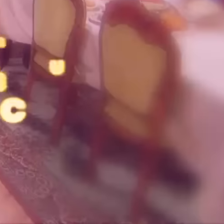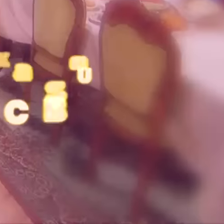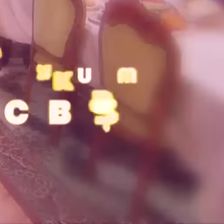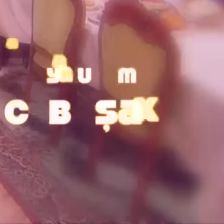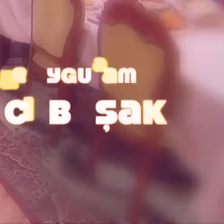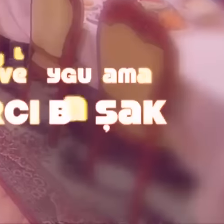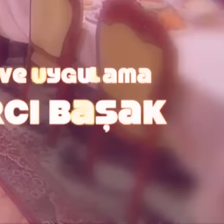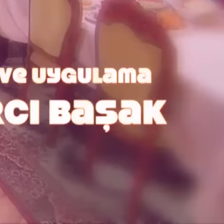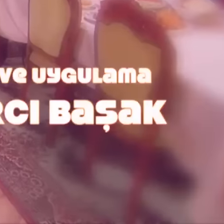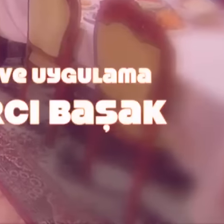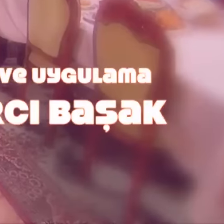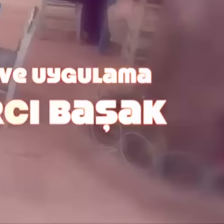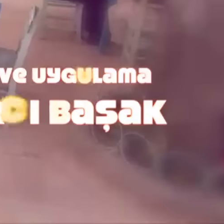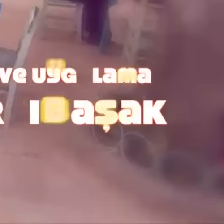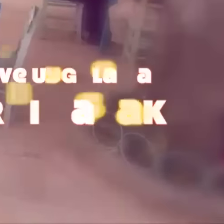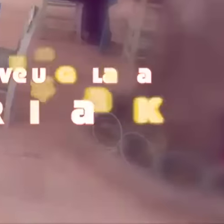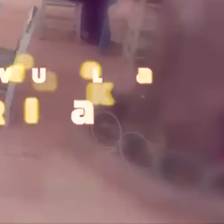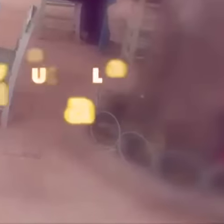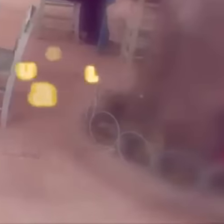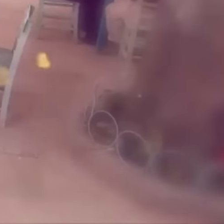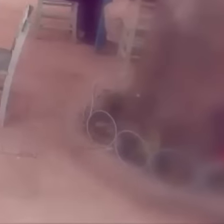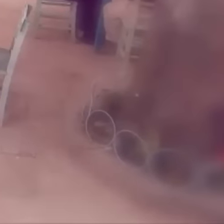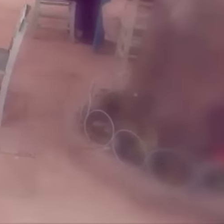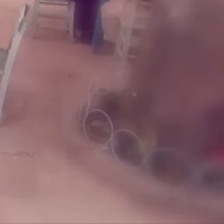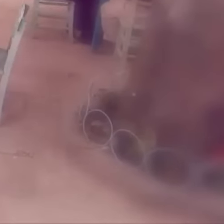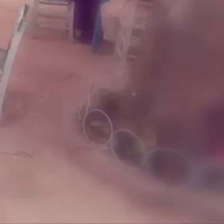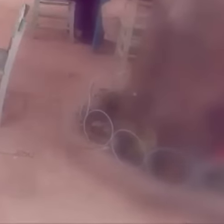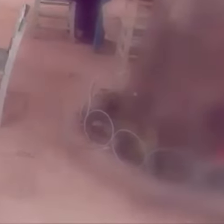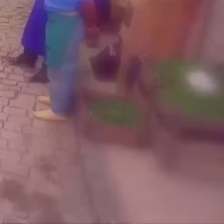Güven, Senaryo Murat Aras, Birol Güven, Eray Yasin Işık,